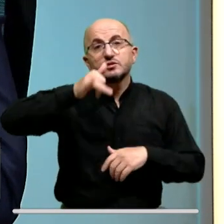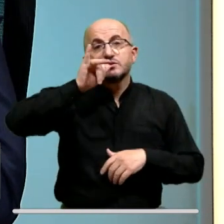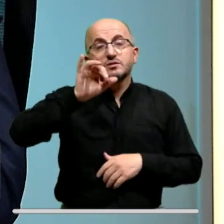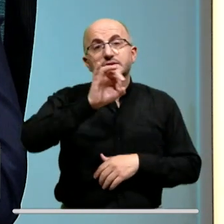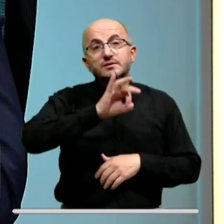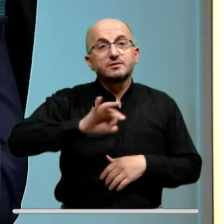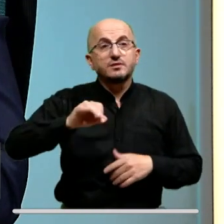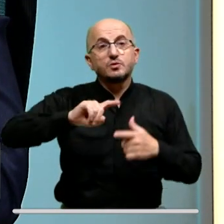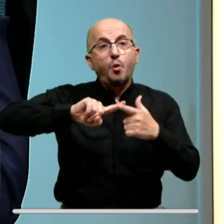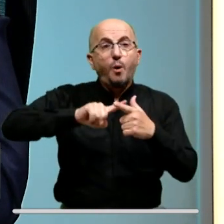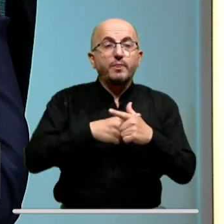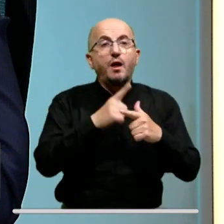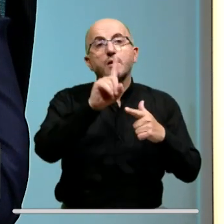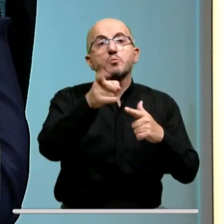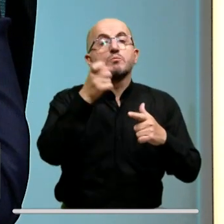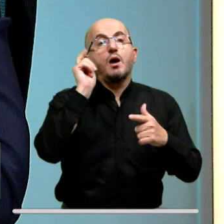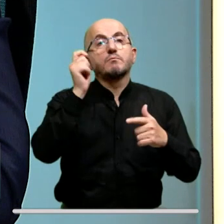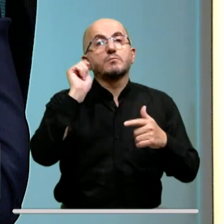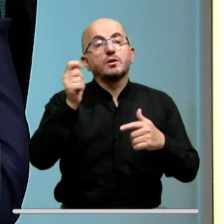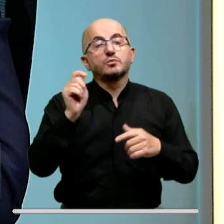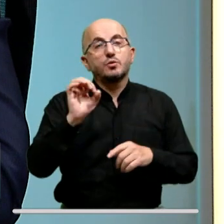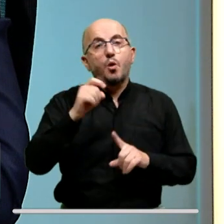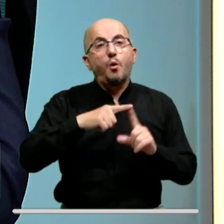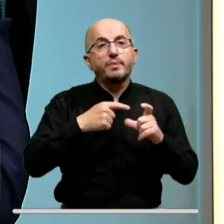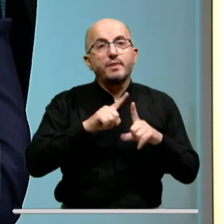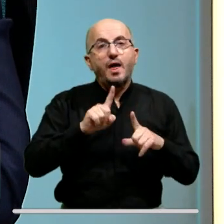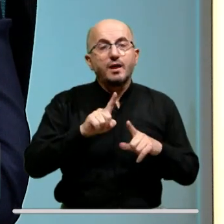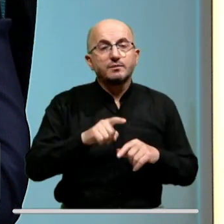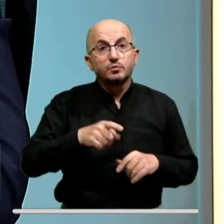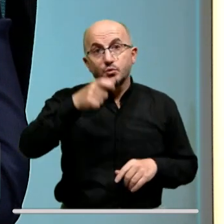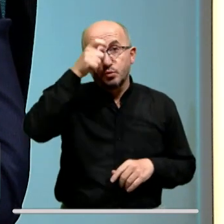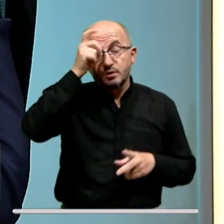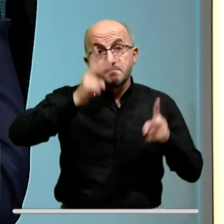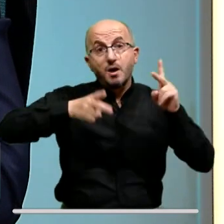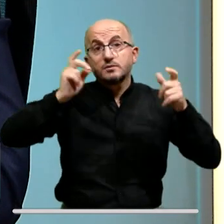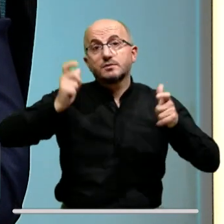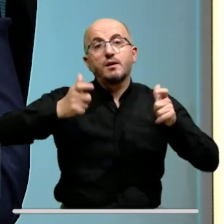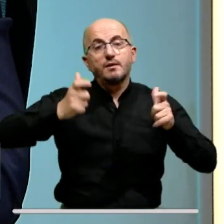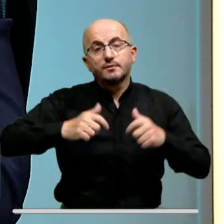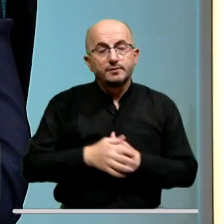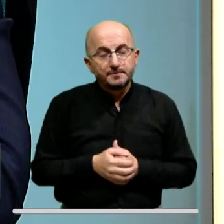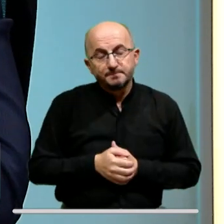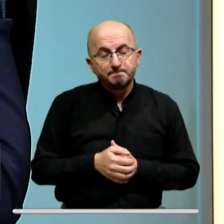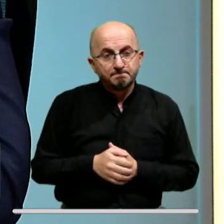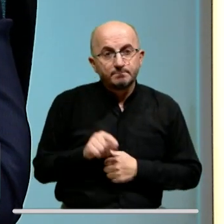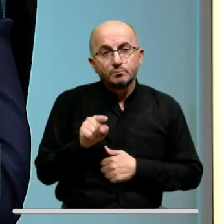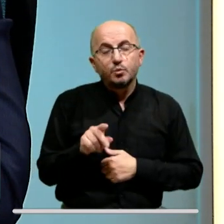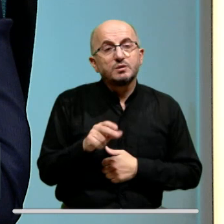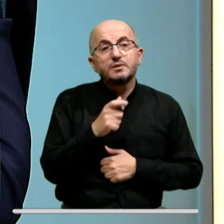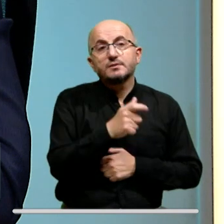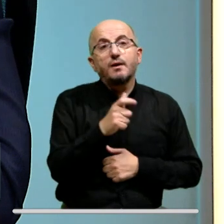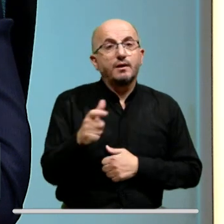bulmak bile zor. Yani içkisiz otel bulmak bile zor Türkiye'nin bazı yerlerinde. Şimdi bu gibi